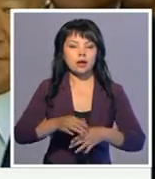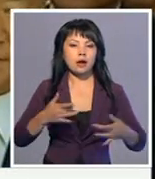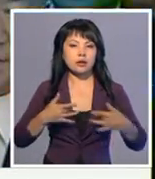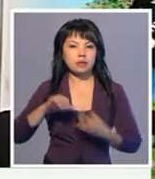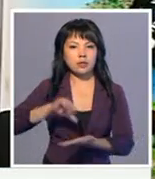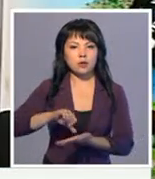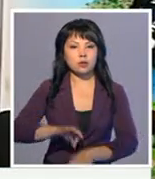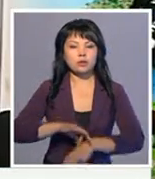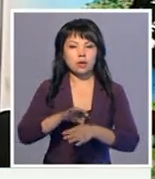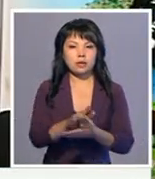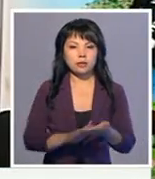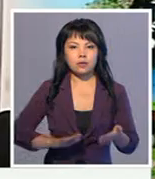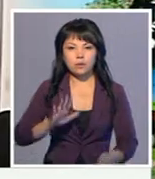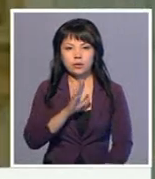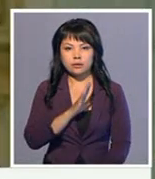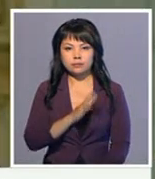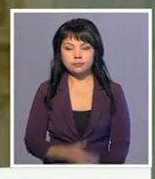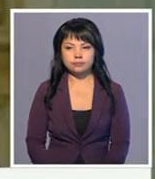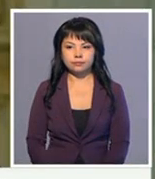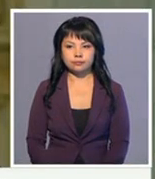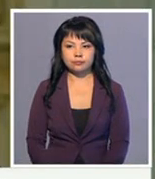концертке ұласты.